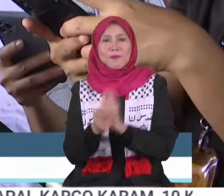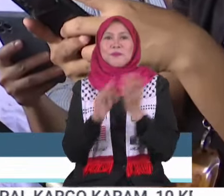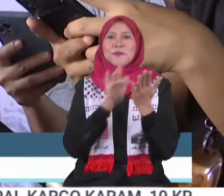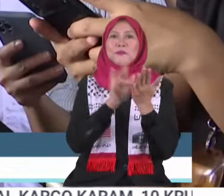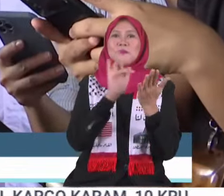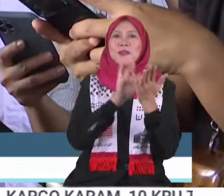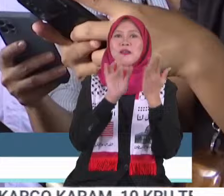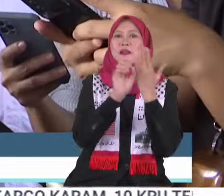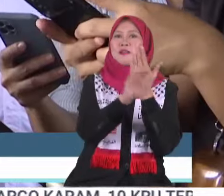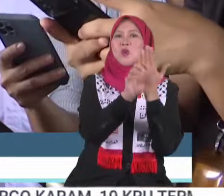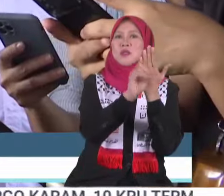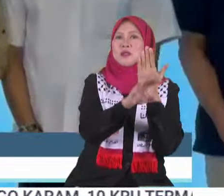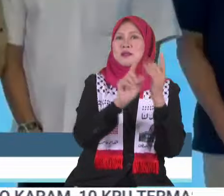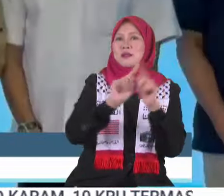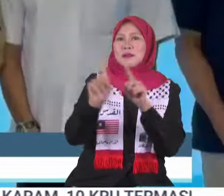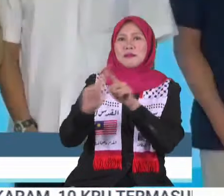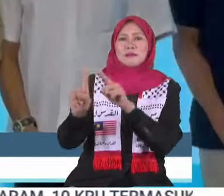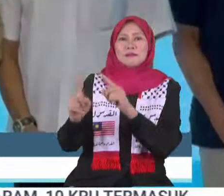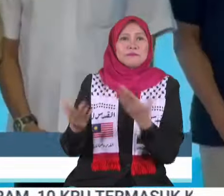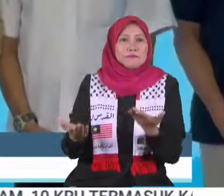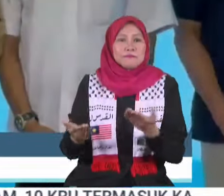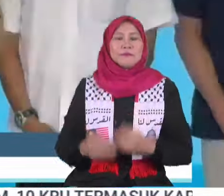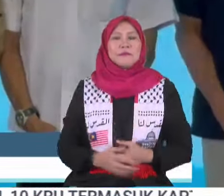sosial, konten pelbagai.